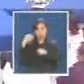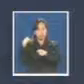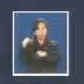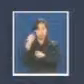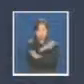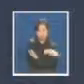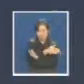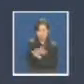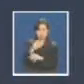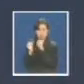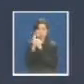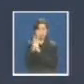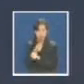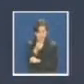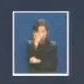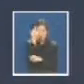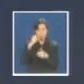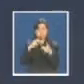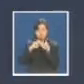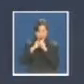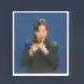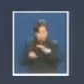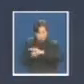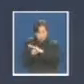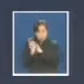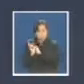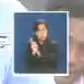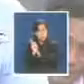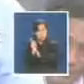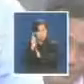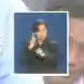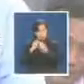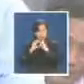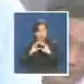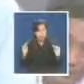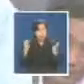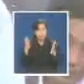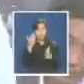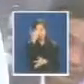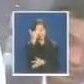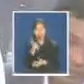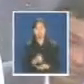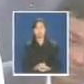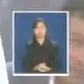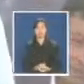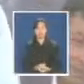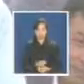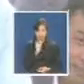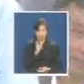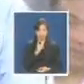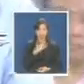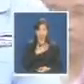ไมปัญหาการทุจริตคอร์รัปชันเนี่ยจึงยังดูเหมือนจะไม่เบาบางลงนะครับ จริงๆแล้วเนี่ยผมก็ติดต